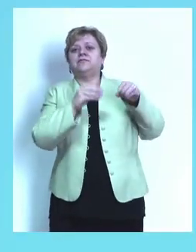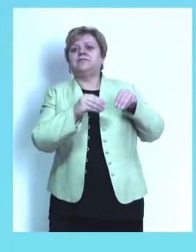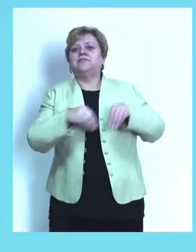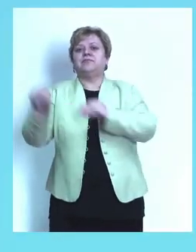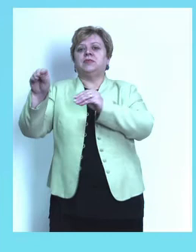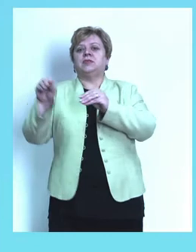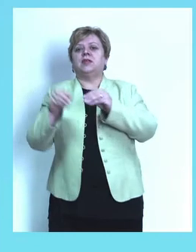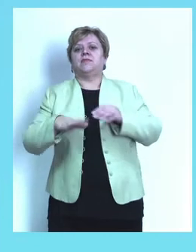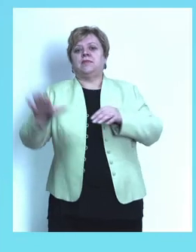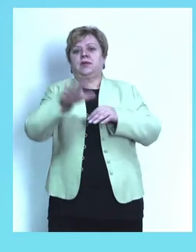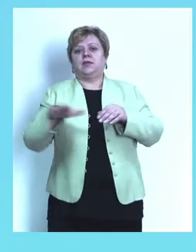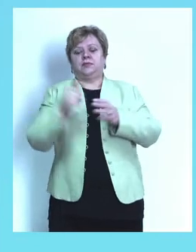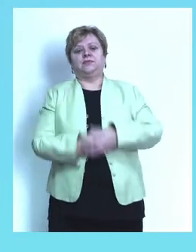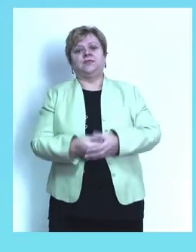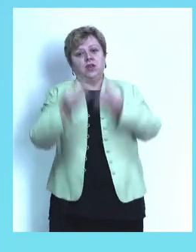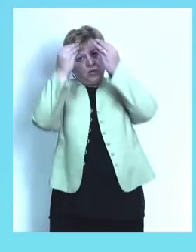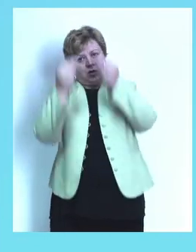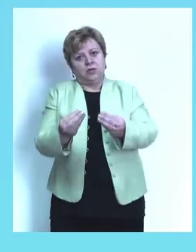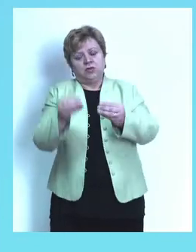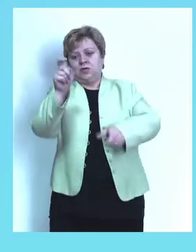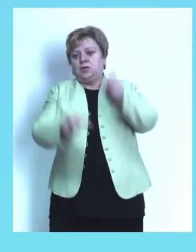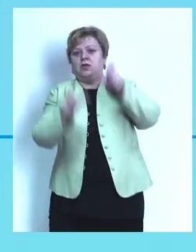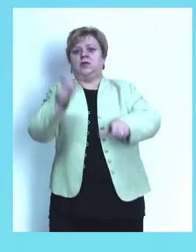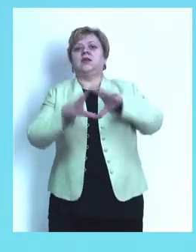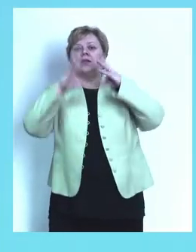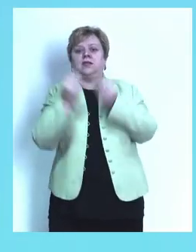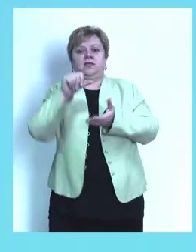Graçanicës do të hapen në orën 7 dhe do të mbyllen në orën